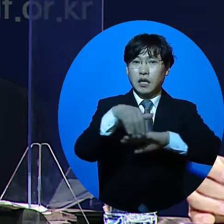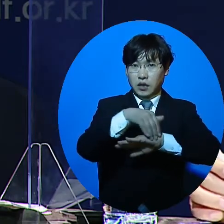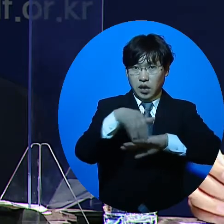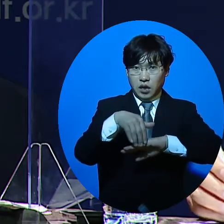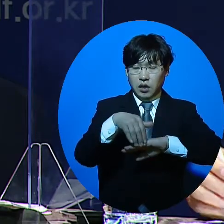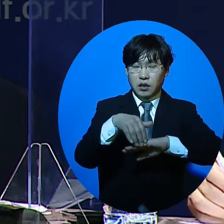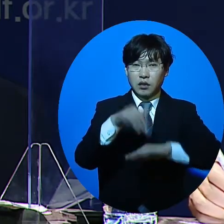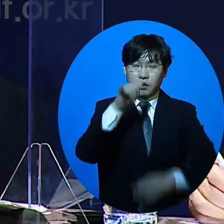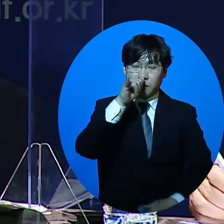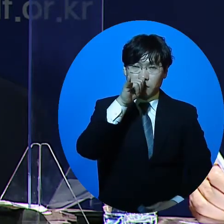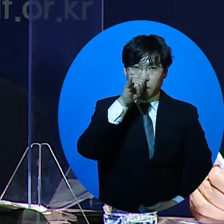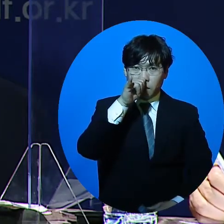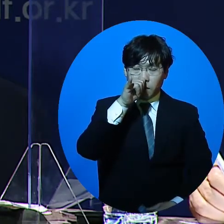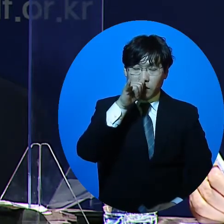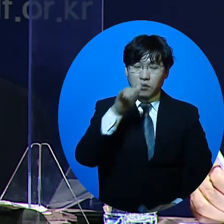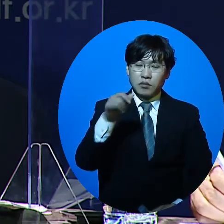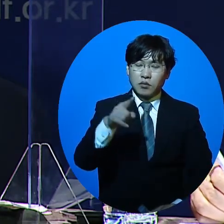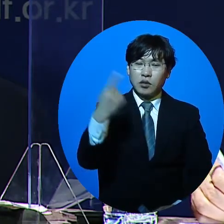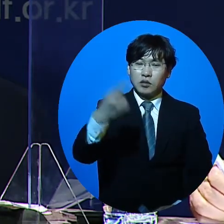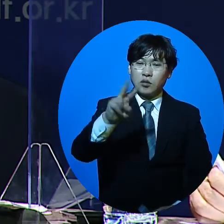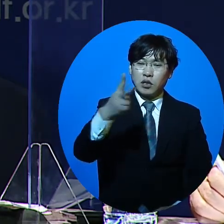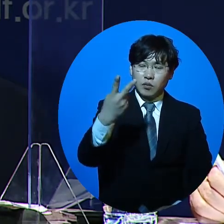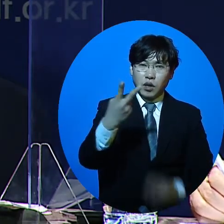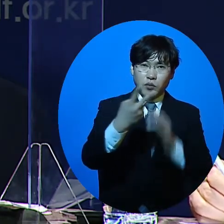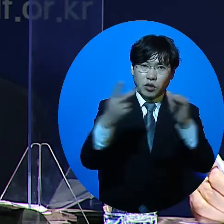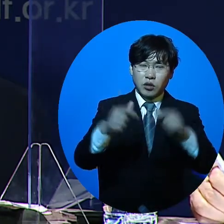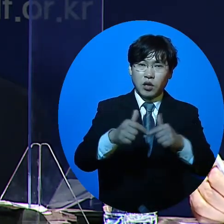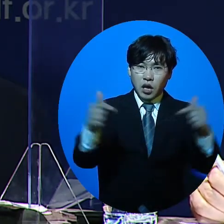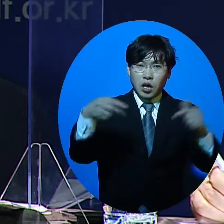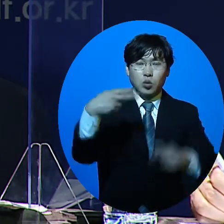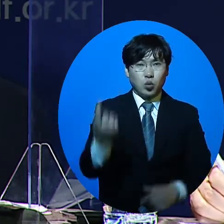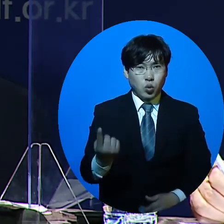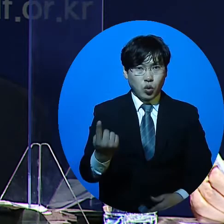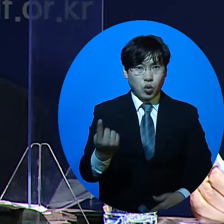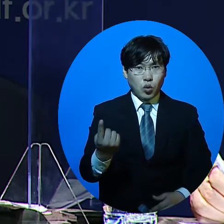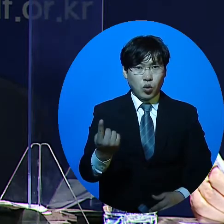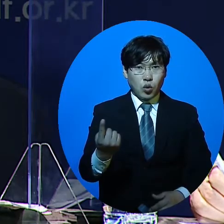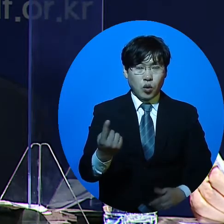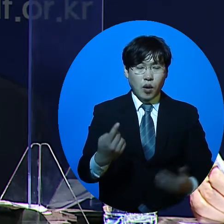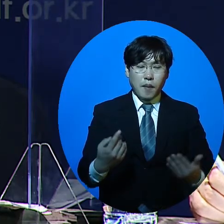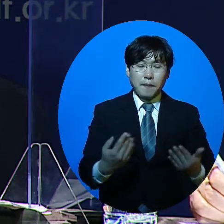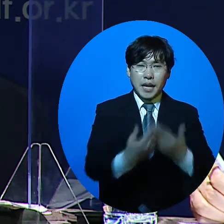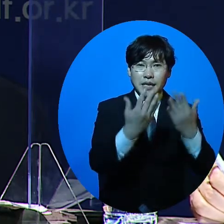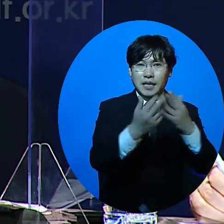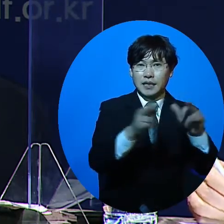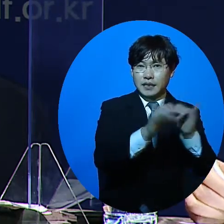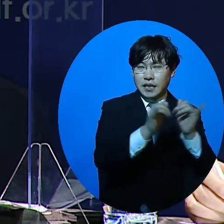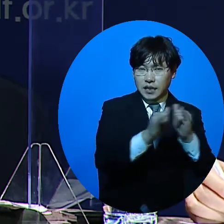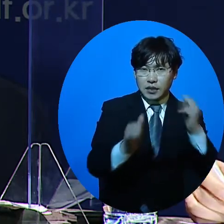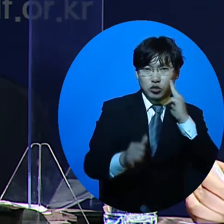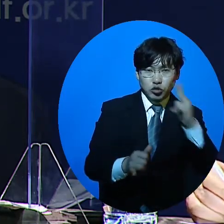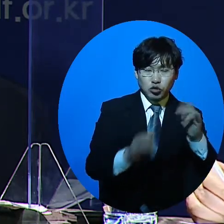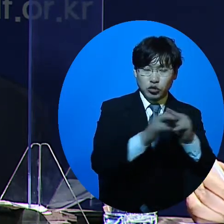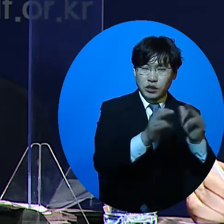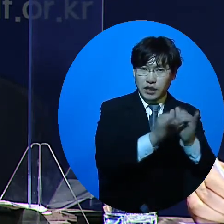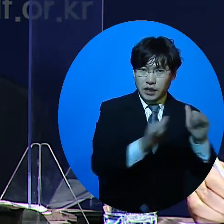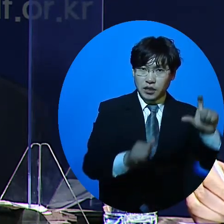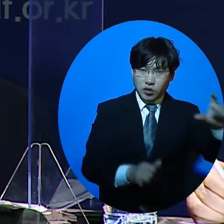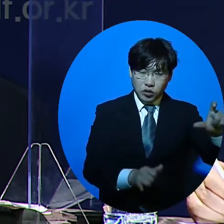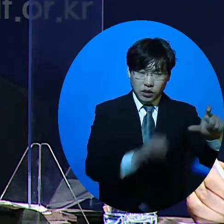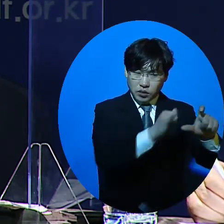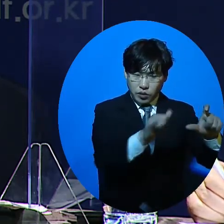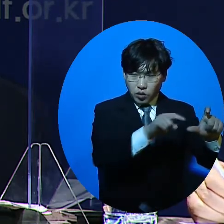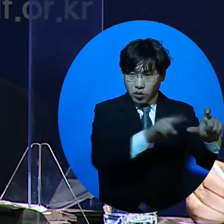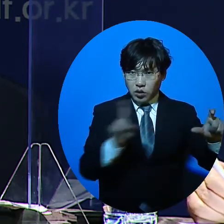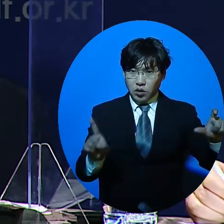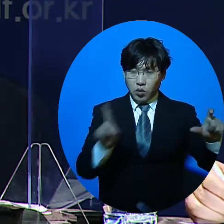1,200명으로 지도자를 늘린다고 해도 발달장애인 15명의 중증 발달장애인을 한 명이 절대